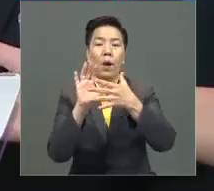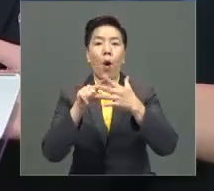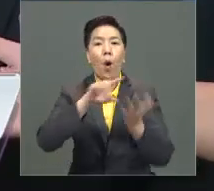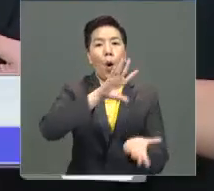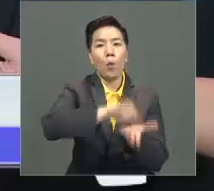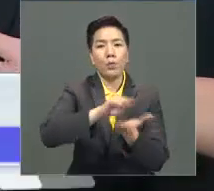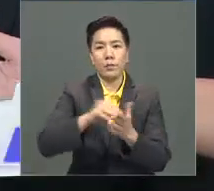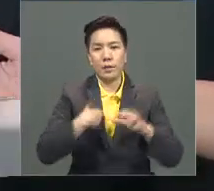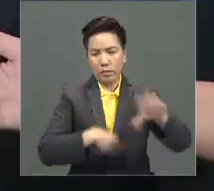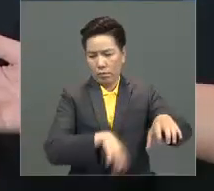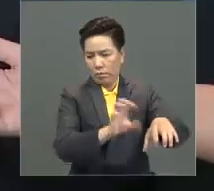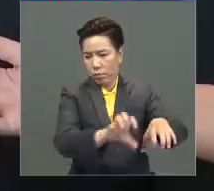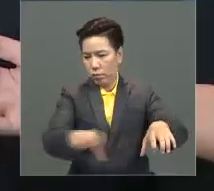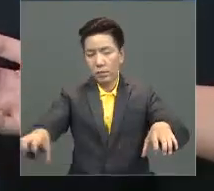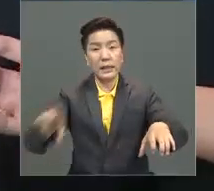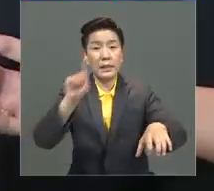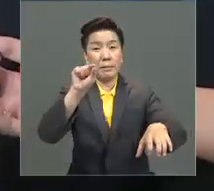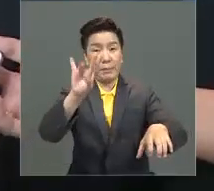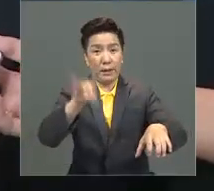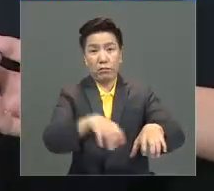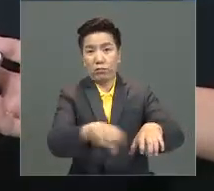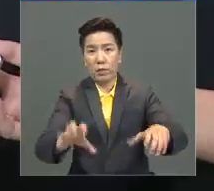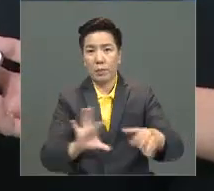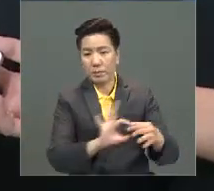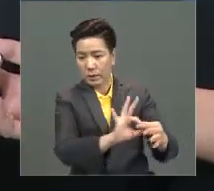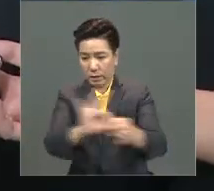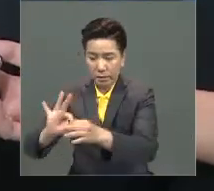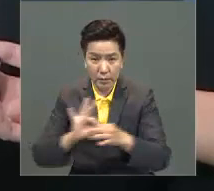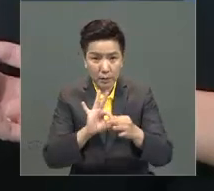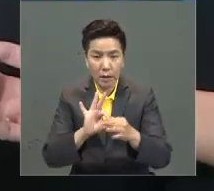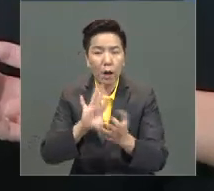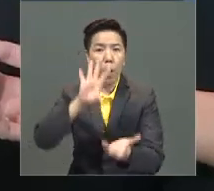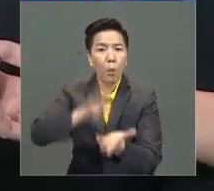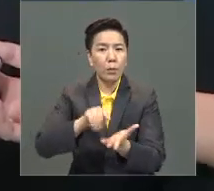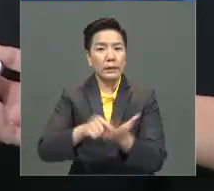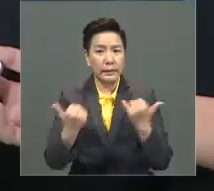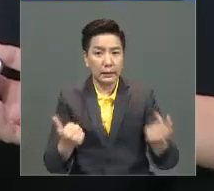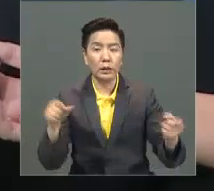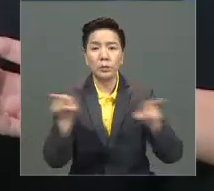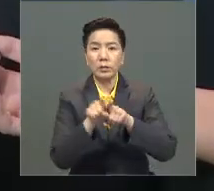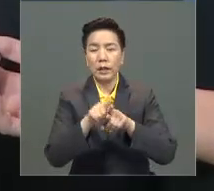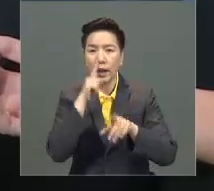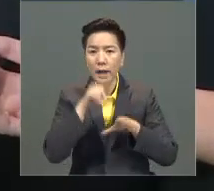แบบนี้นะครับช่วยให้ผู้บริโภคนั้นได้รับความสะดวกในการเข้าถึงข้อมูลถือว่าเป็นการป้องกันสิทธิ์ในเบื้องต้นโดยไม่ต้องมาร้องเรียนในภายหลังนั้นเราไปฟังทีเลี้ยงท่านราชบุรีประจำสำนักนายกรัฐมตรีนะครับอธิบายละเอียดเรื่องเงินครับทางแอปพลิเคชันก็จะมีแชทบอทที่จะบอกได้ว่าไอ้ท่านควรจะทำไงเพื่อเป็นการต้องกันศิษย์ของท่านตั้งแต่ต้นนะครับไม่ต้องมาร้องเรียนทีหลังนะครับแล้วก็ที่สำคัญก็คือก็เป็นการเชื่อมเชื่อมโยงข้อมูลกับทุ่งใหญ่งาน28หน่วยงานอ่าและ28หน่วยงานแต่เรื่องงานก็สามารถดึงจากข้อมูลจากตรงนี้ไปใช้ได้เหมือนกัน